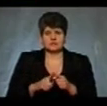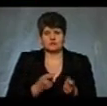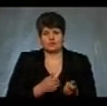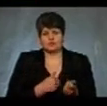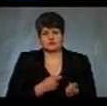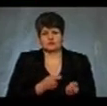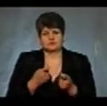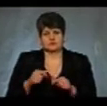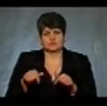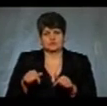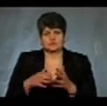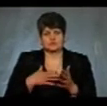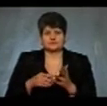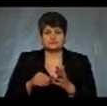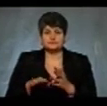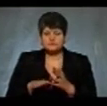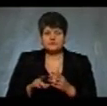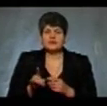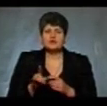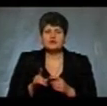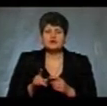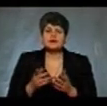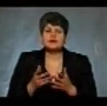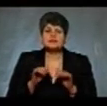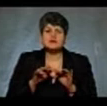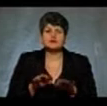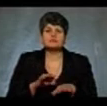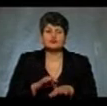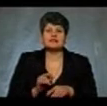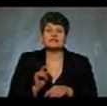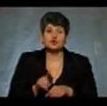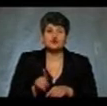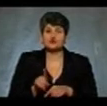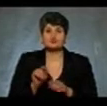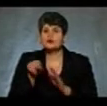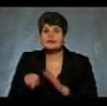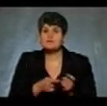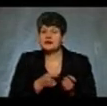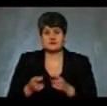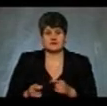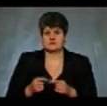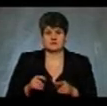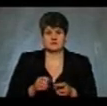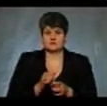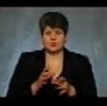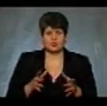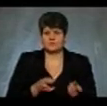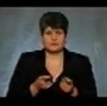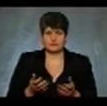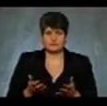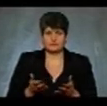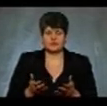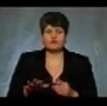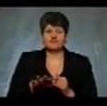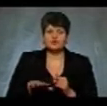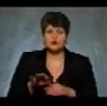їх на цю нашу землю. А які безпосередньо заходи проводяться для того, щоб зброя не потрапляла, щоб зброю не перевозили? Ну, в